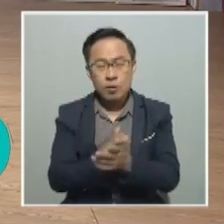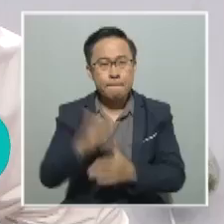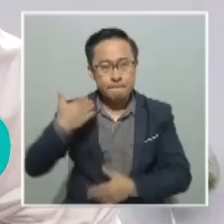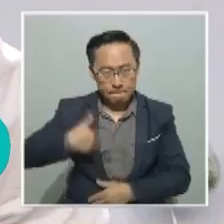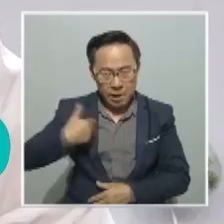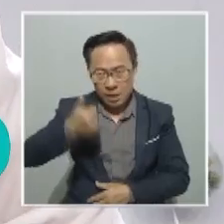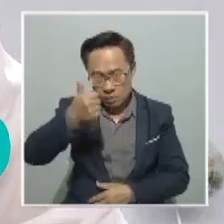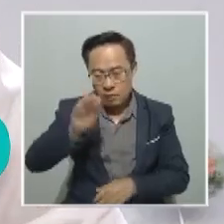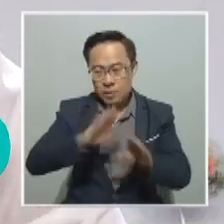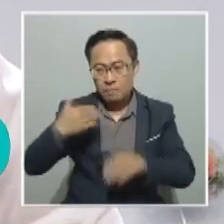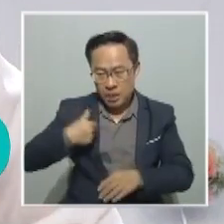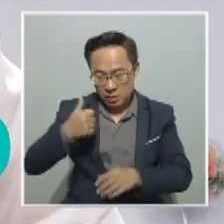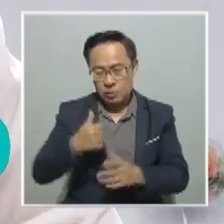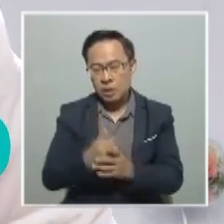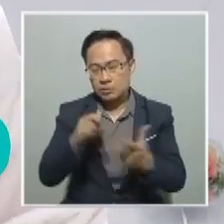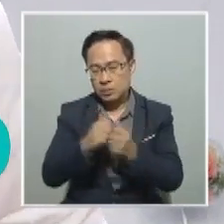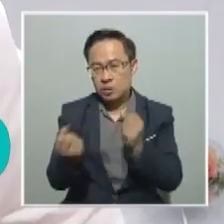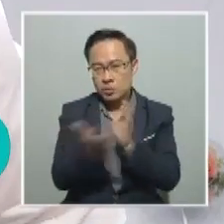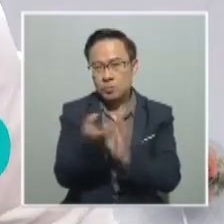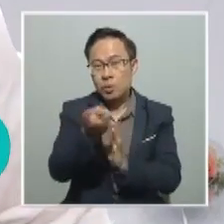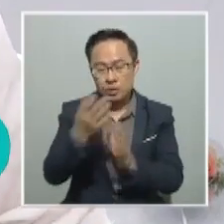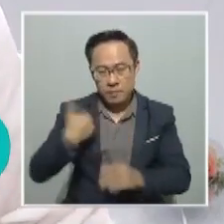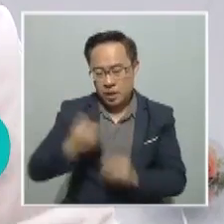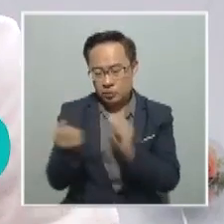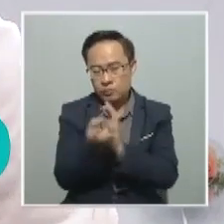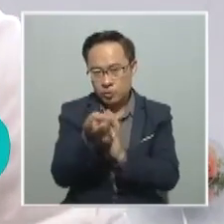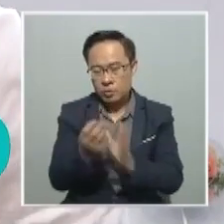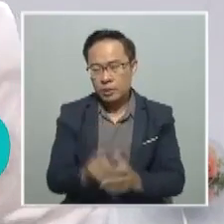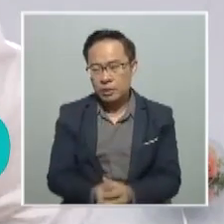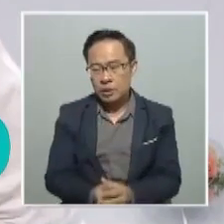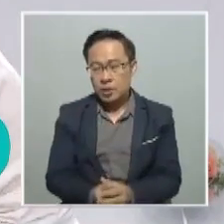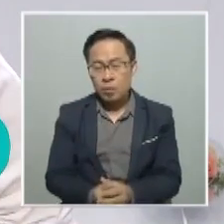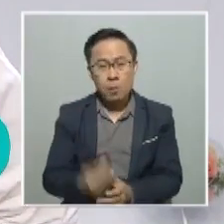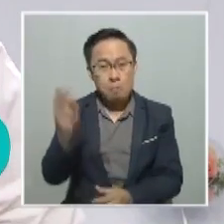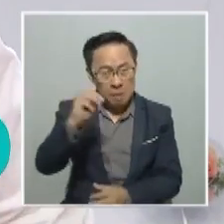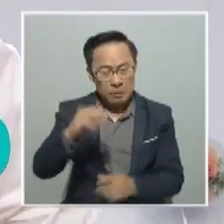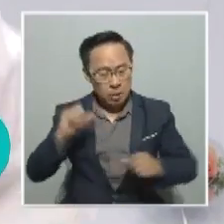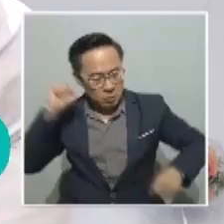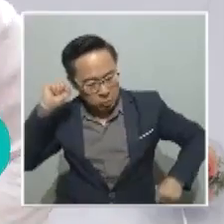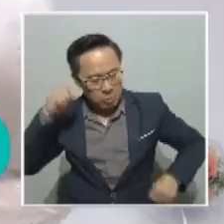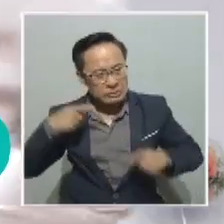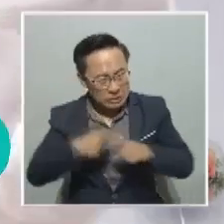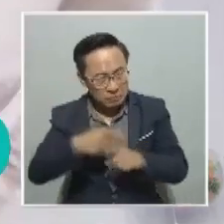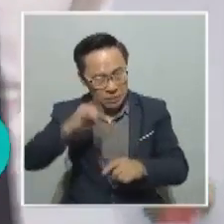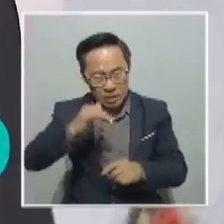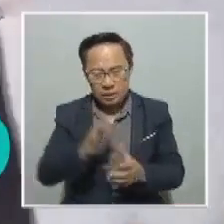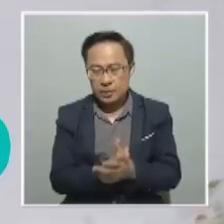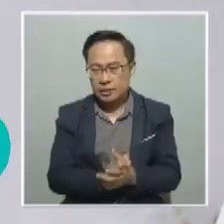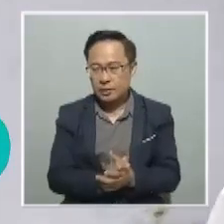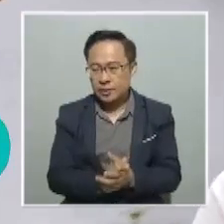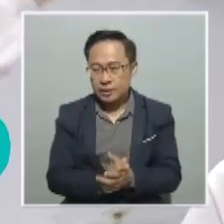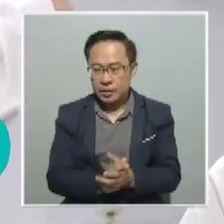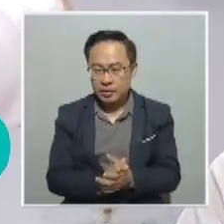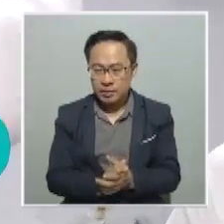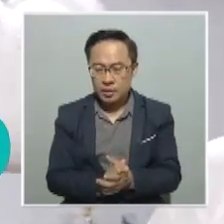คือมันอาจจะไปกดตรงอื่นใช่ไหมฮะสามคือมุมมันอาจจะไม่ได้เพราะฉะนั้นผ้าเนี่ย คุณป้าทางบ้